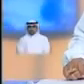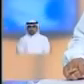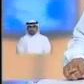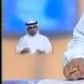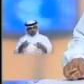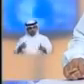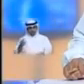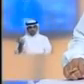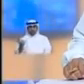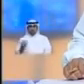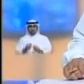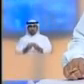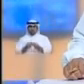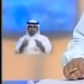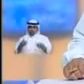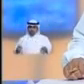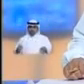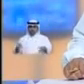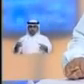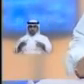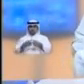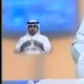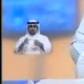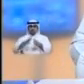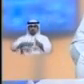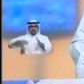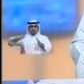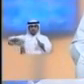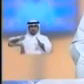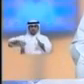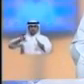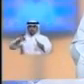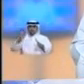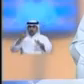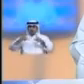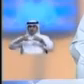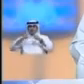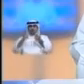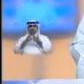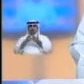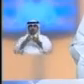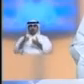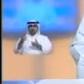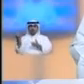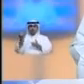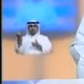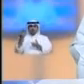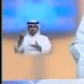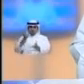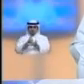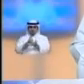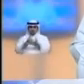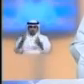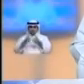أهلا بكم من جديد. وافق مجلس الأمة في جلسته العادية اليوم على تشكيل لجنة برلمانية مؤقتة تعنى بقضايا الأسرة